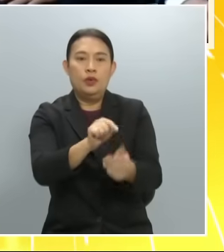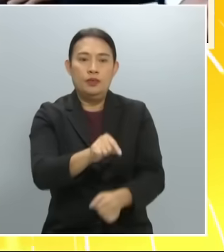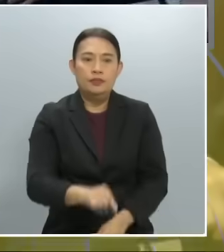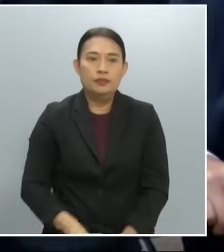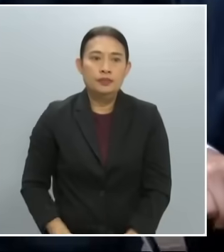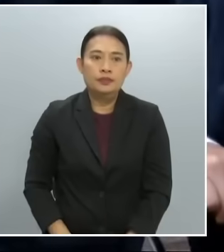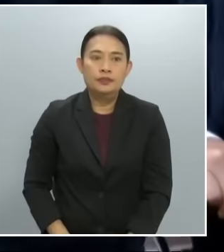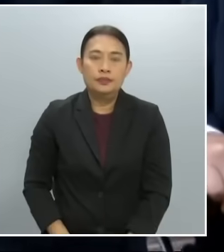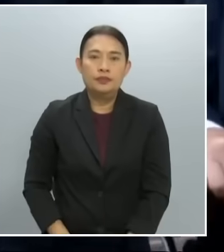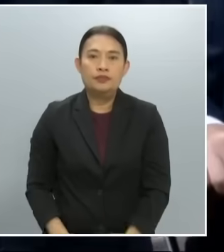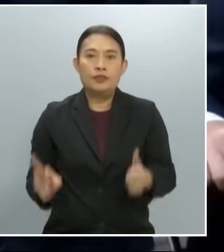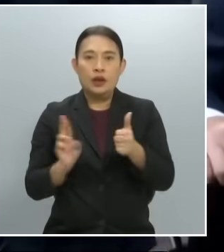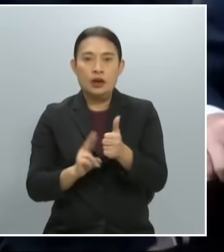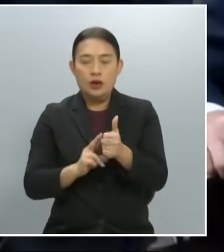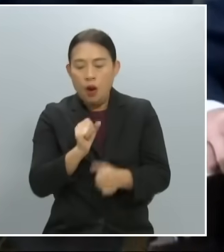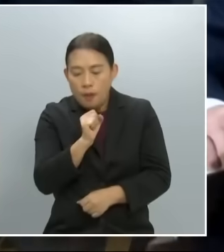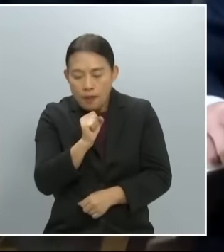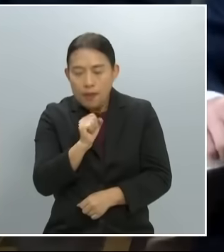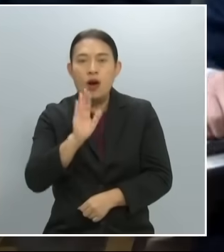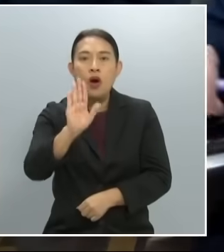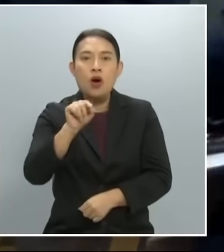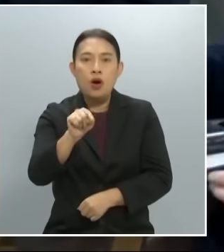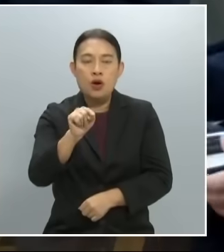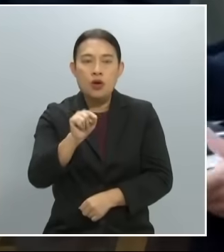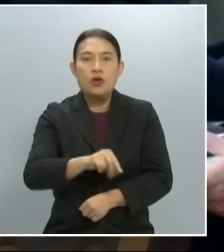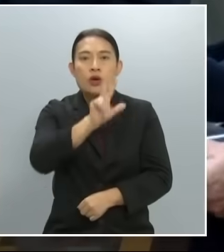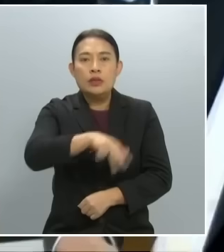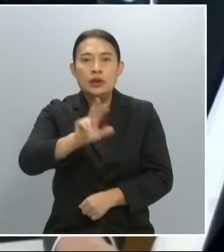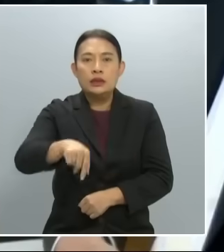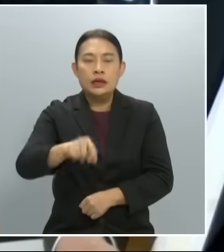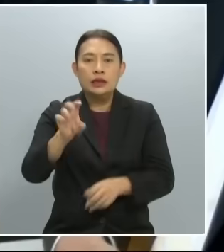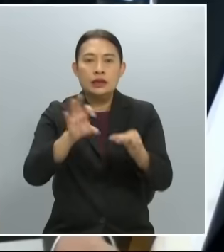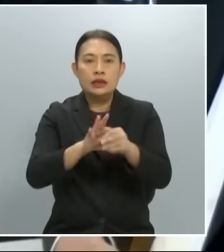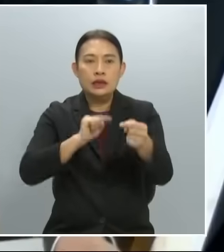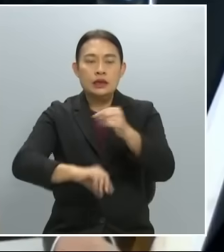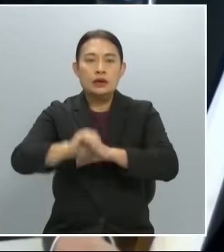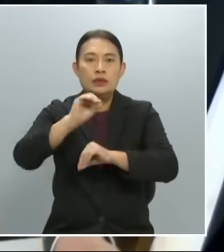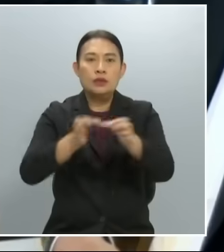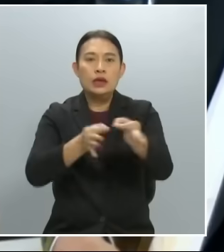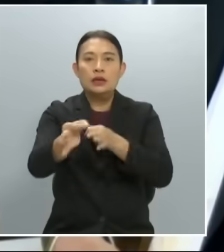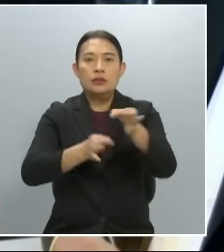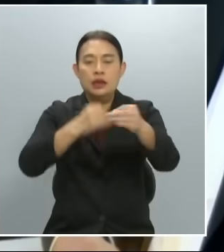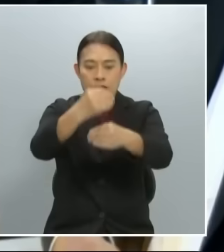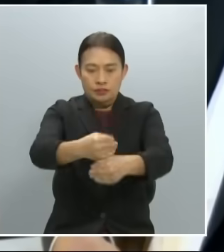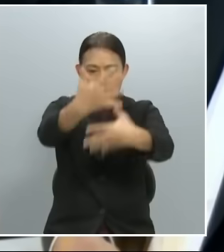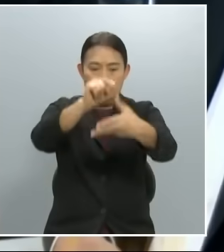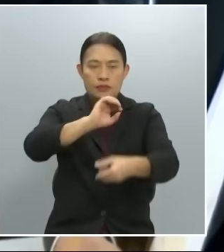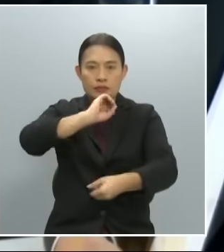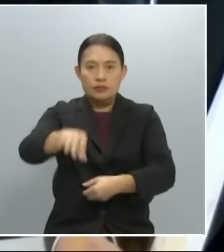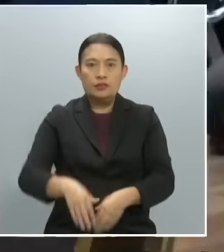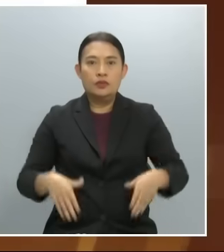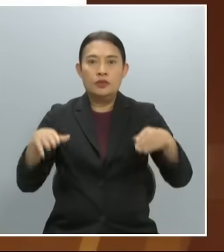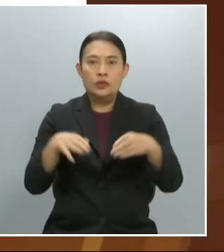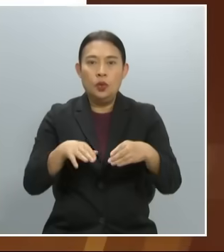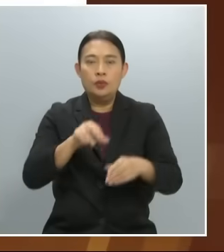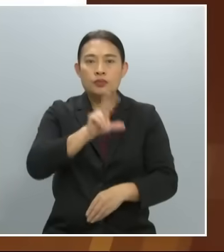กียรติรองโฆษกพรรคเพื่อไทยทวิตข้อความถึงประเด็นนี้ระบุว่าชี้แจงพรรคเพื่อไทย